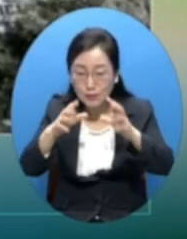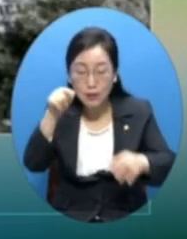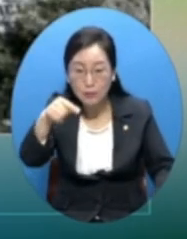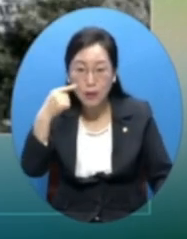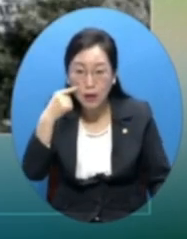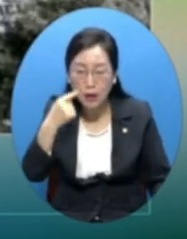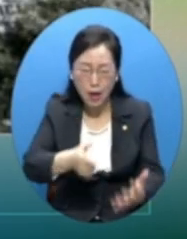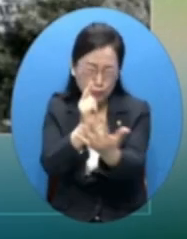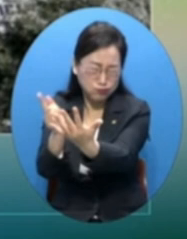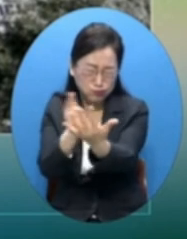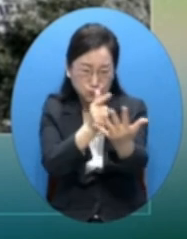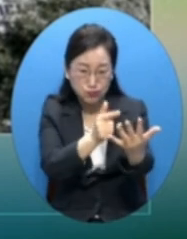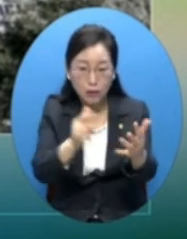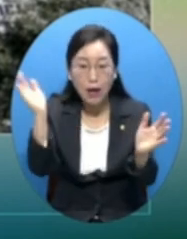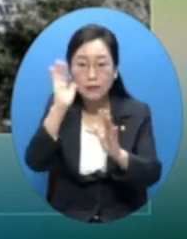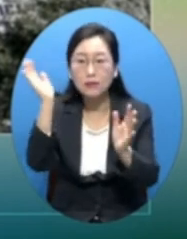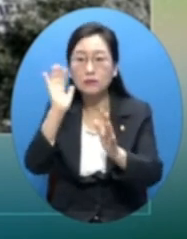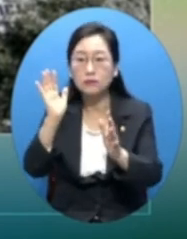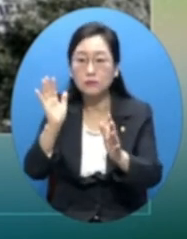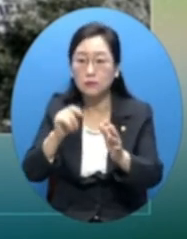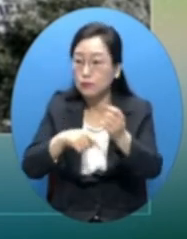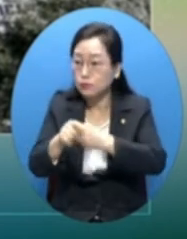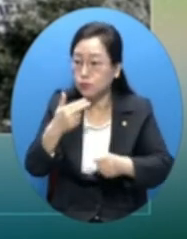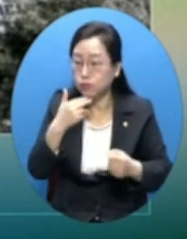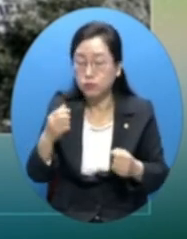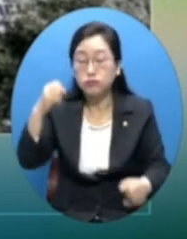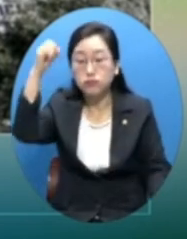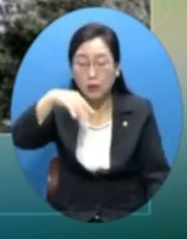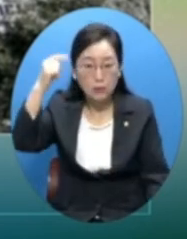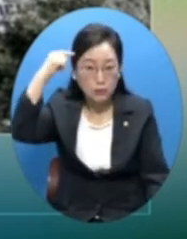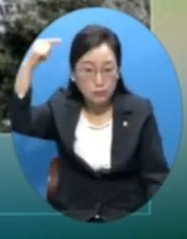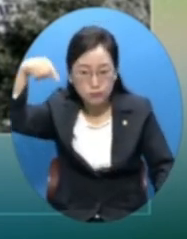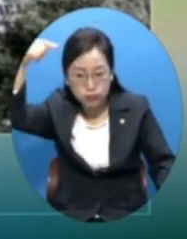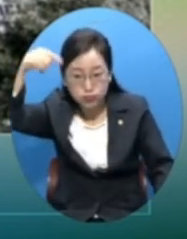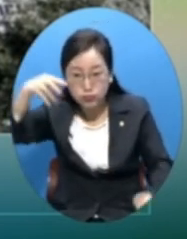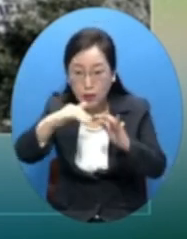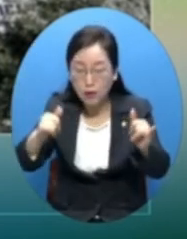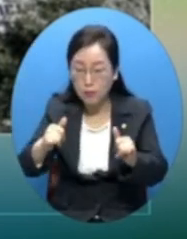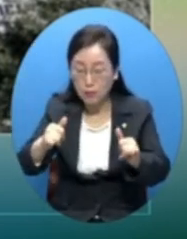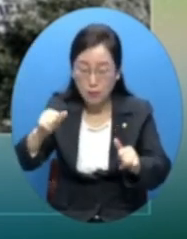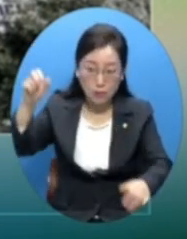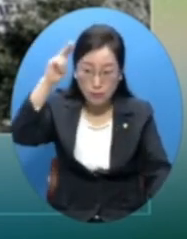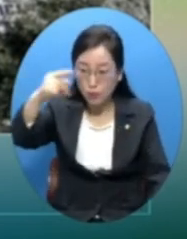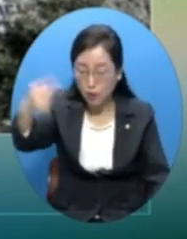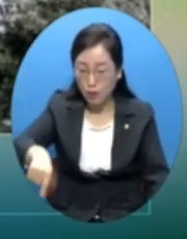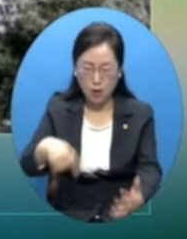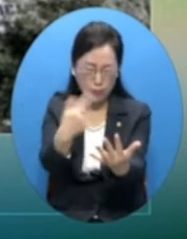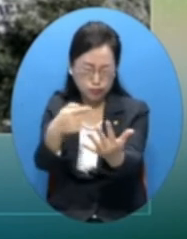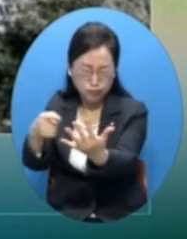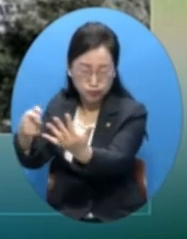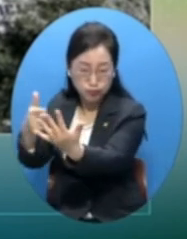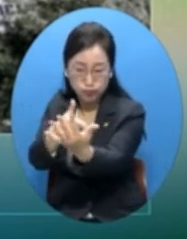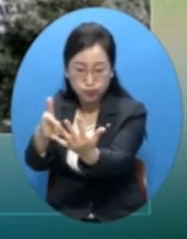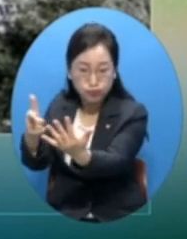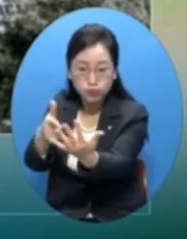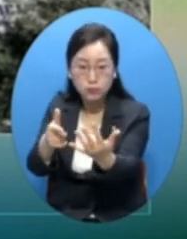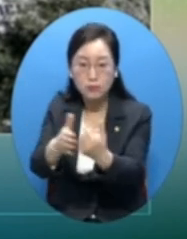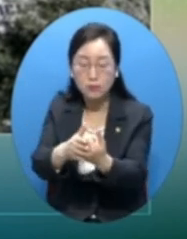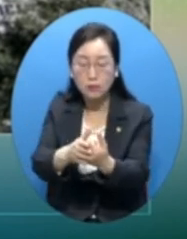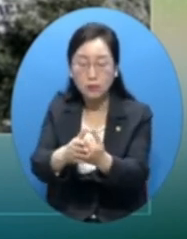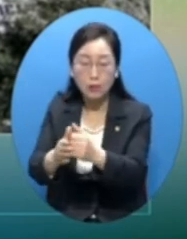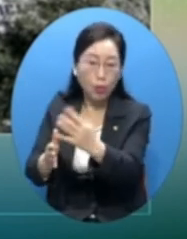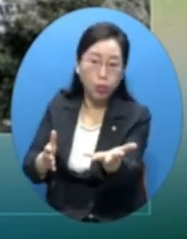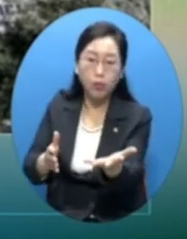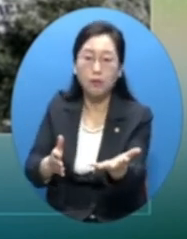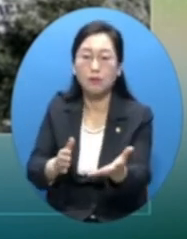아이들이 그냥 이유도 모르고 웬 정신이 이상한 사람들이라도 총을 난사하는 바람에 목숨을 잃고